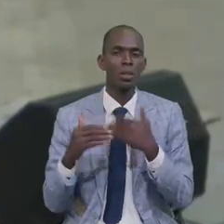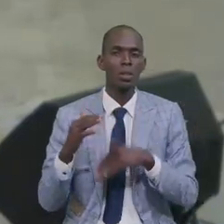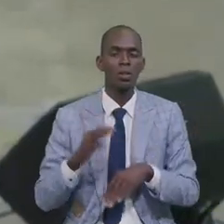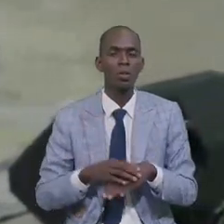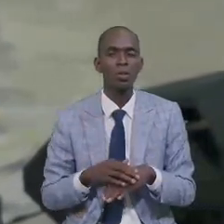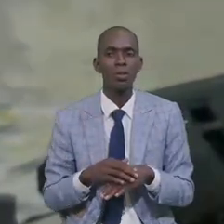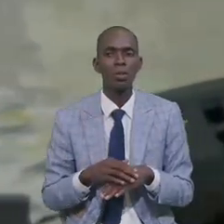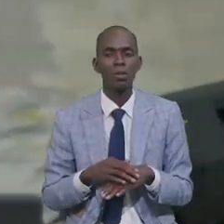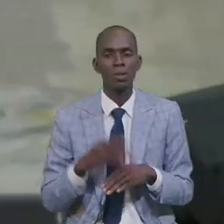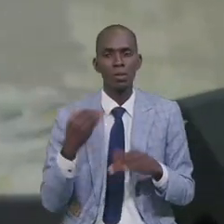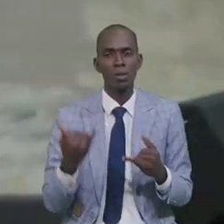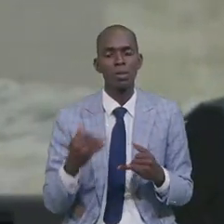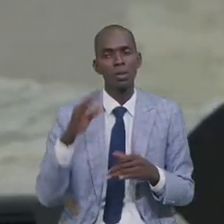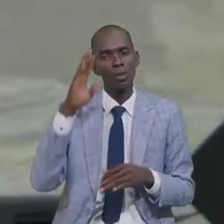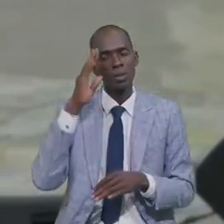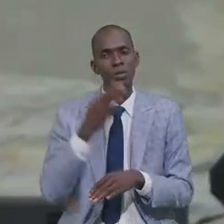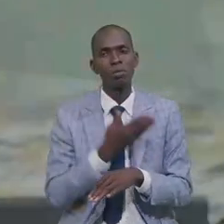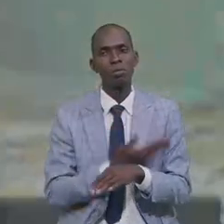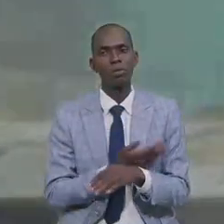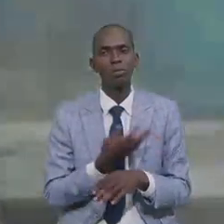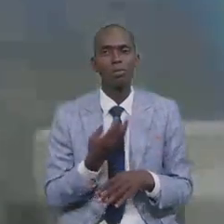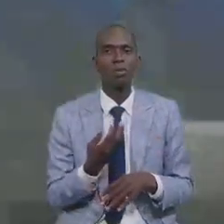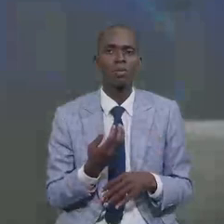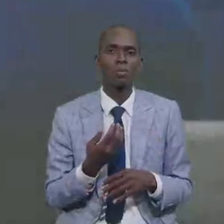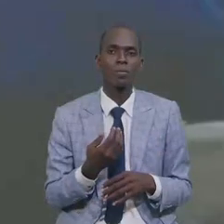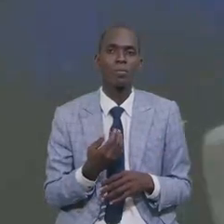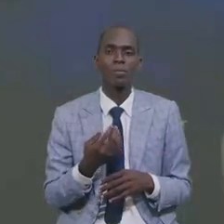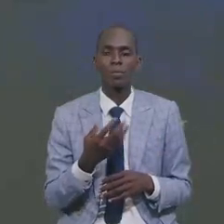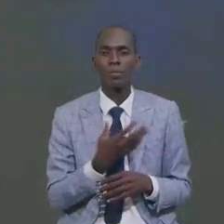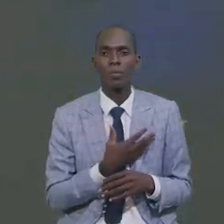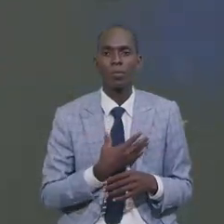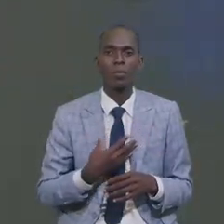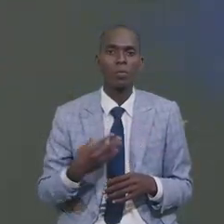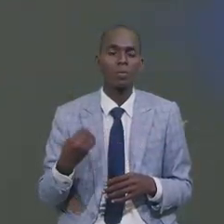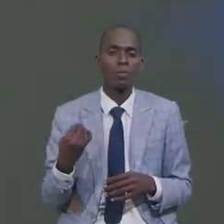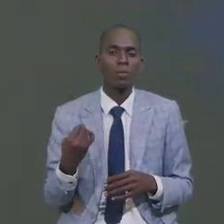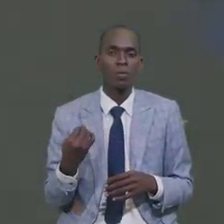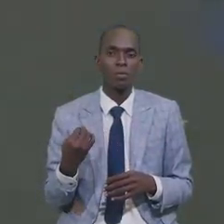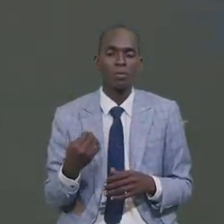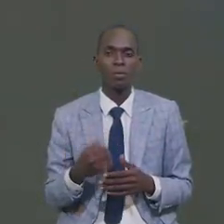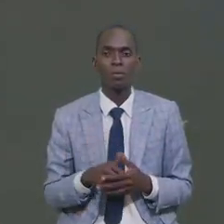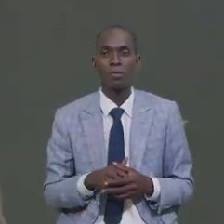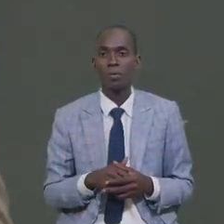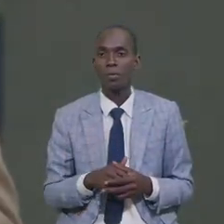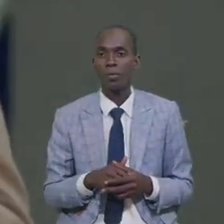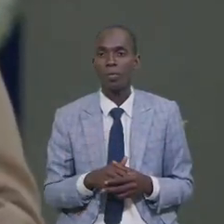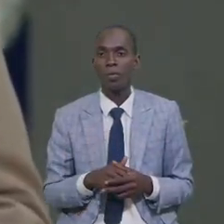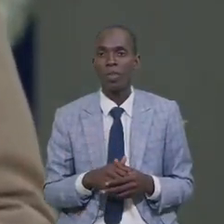Au ciel, ils ont chanté le cantique de Moïse, serviteur. Il y a des gens qui se